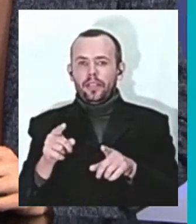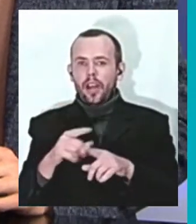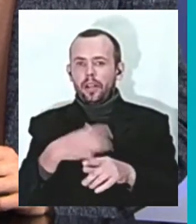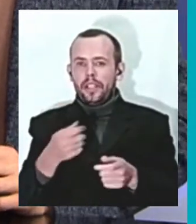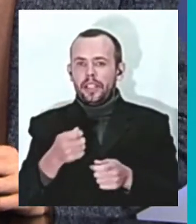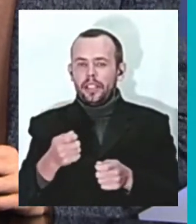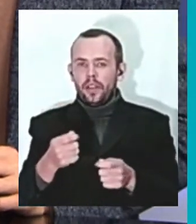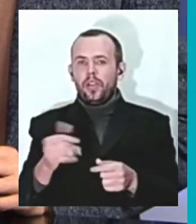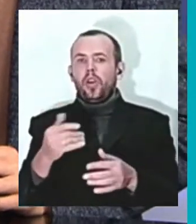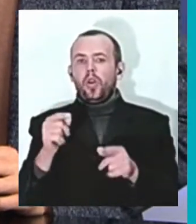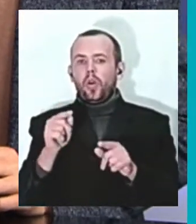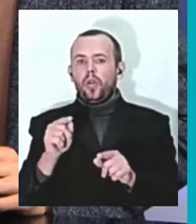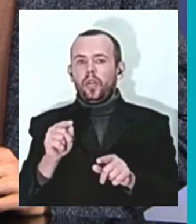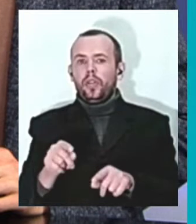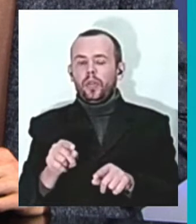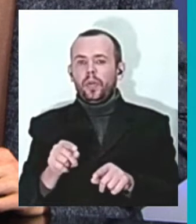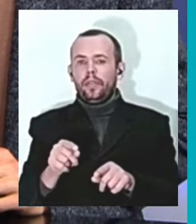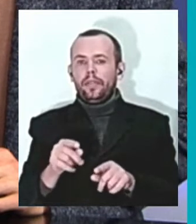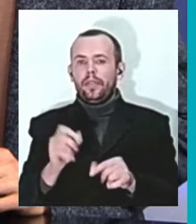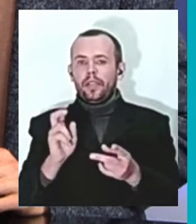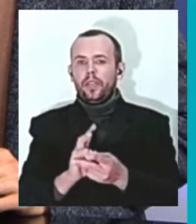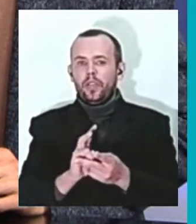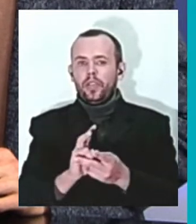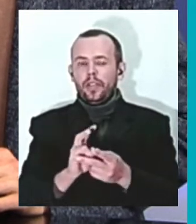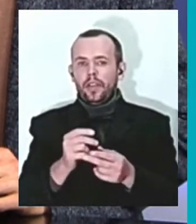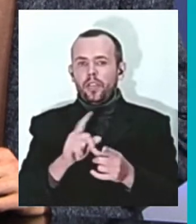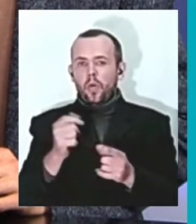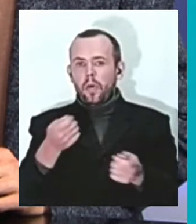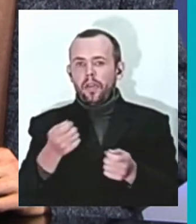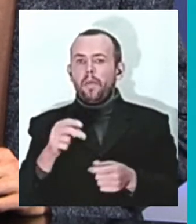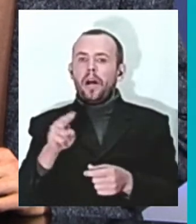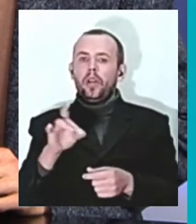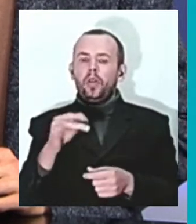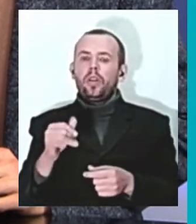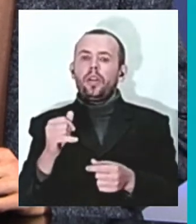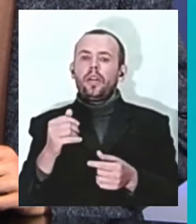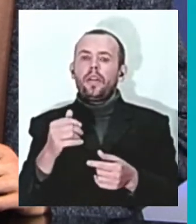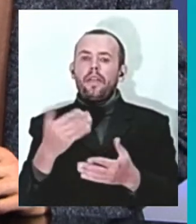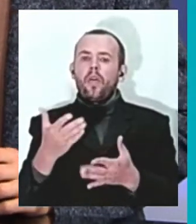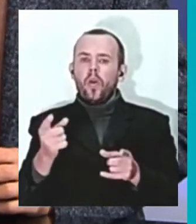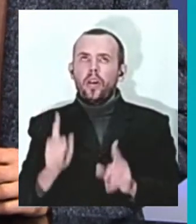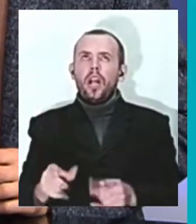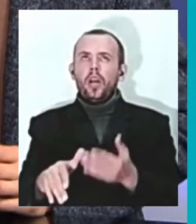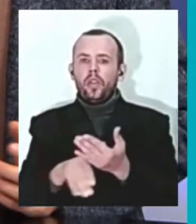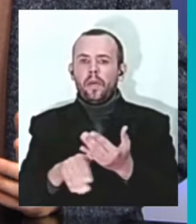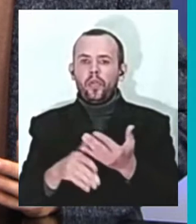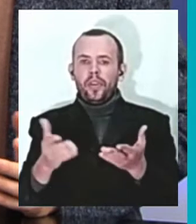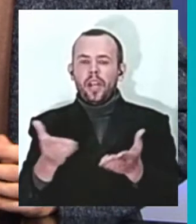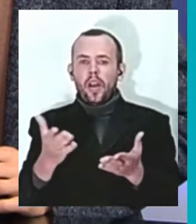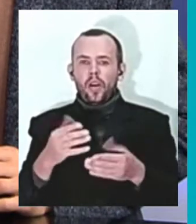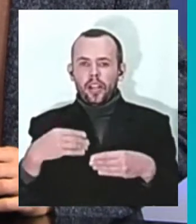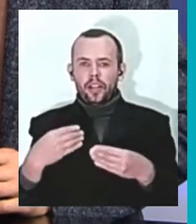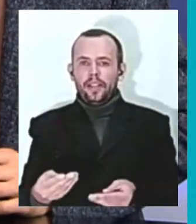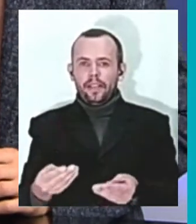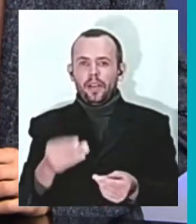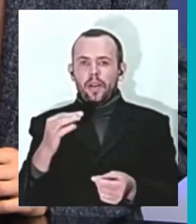навстречу местному самоуправлению. Пане Юрію, а от ви кажете, якась реальна допомога, яка має надаватися. По-перше, яка це може